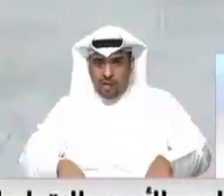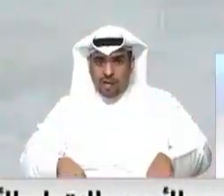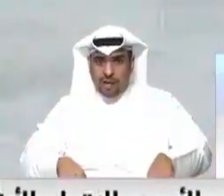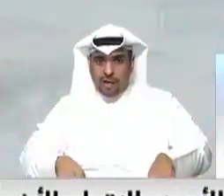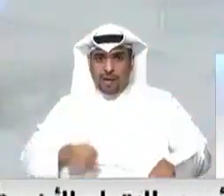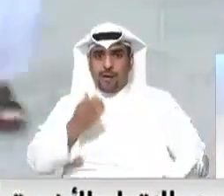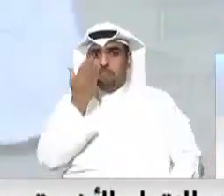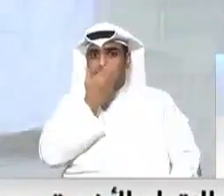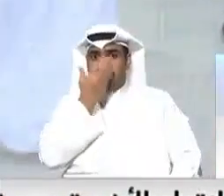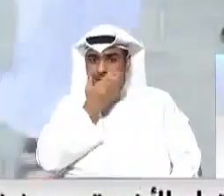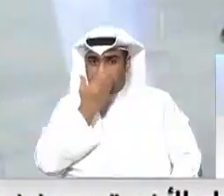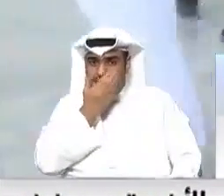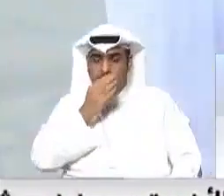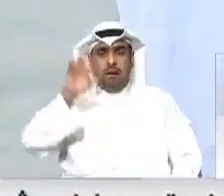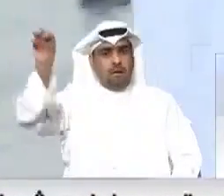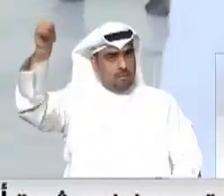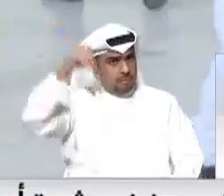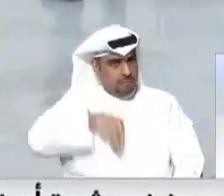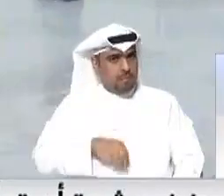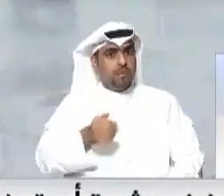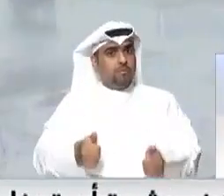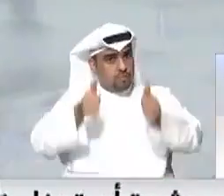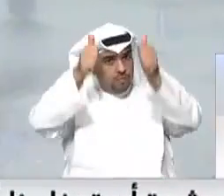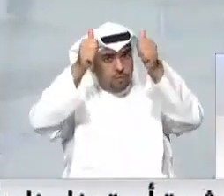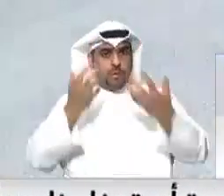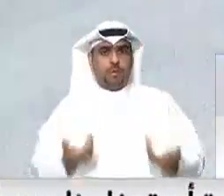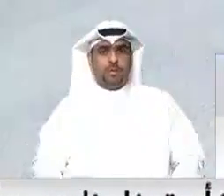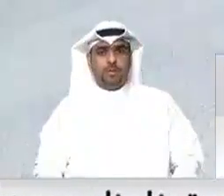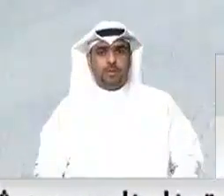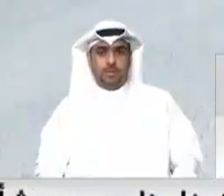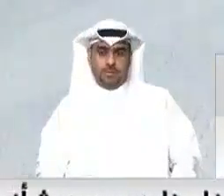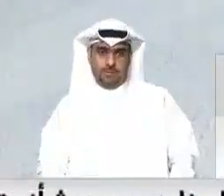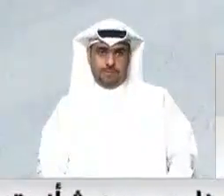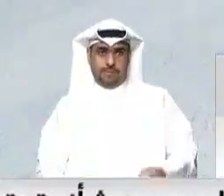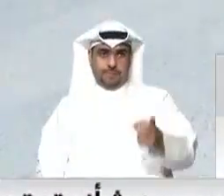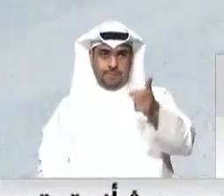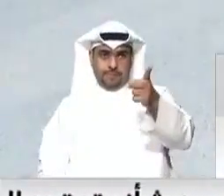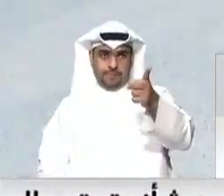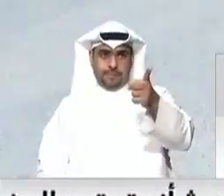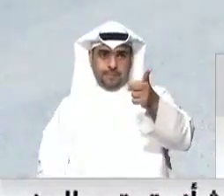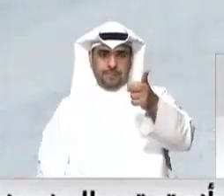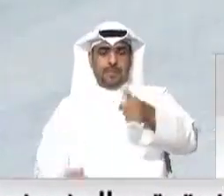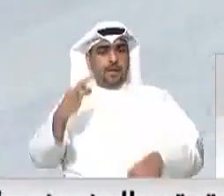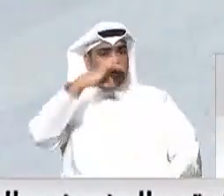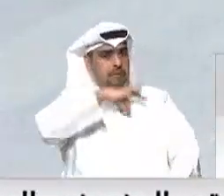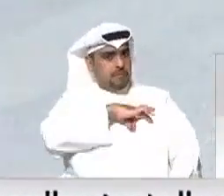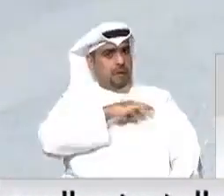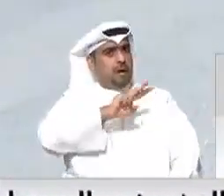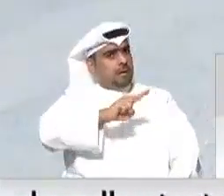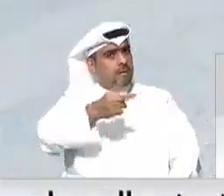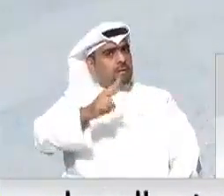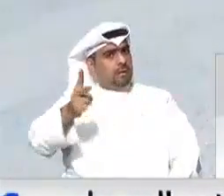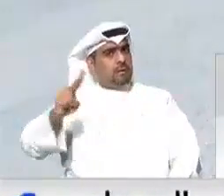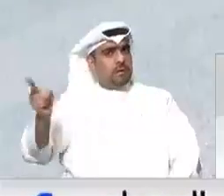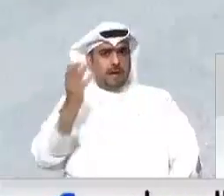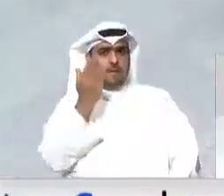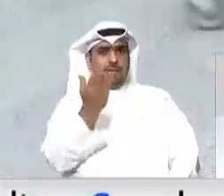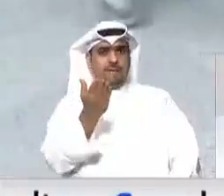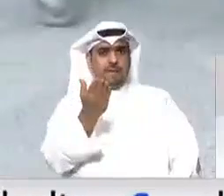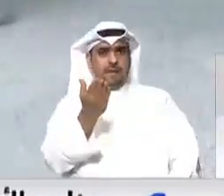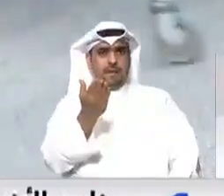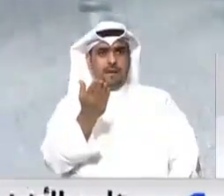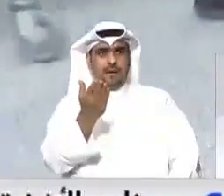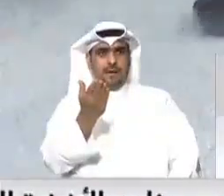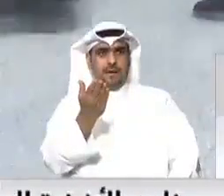الموظفين بيخدم شريحه واسعه اكثر من جانب بس صدقا يعني حيكون يدمر البشريه يعني